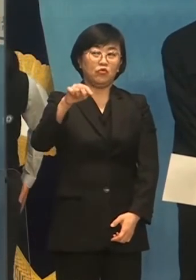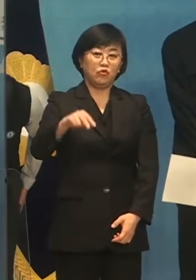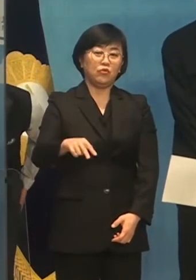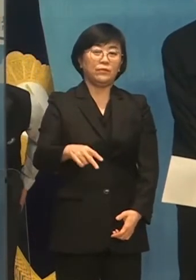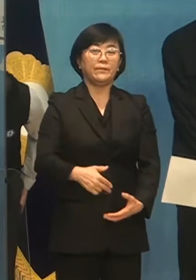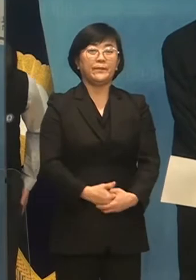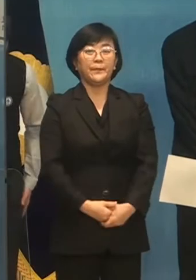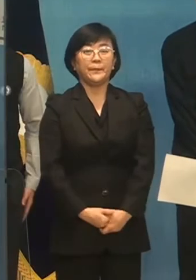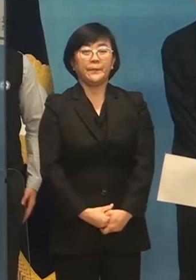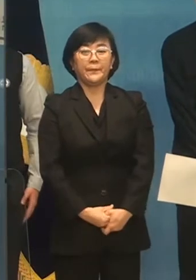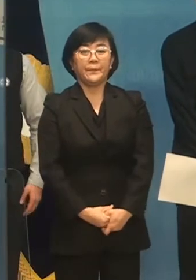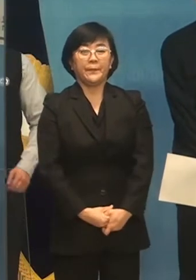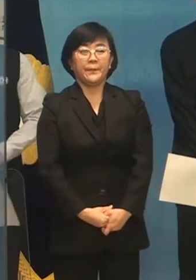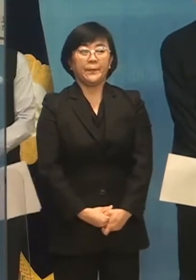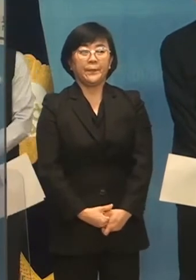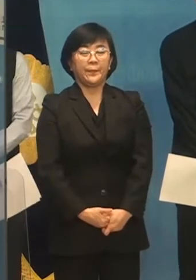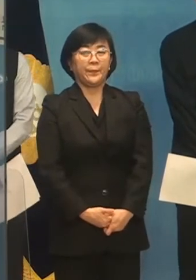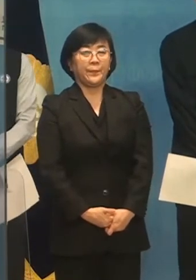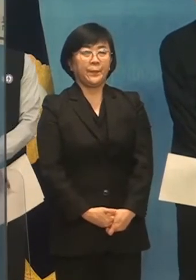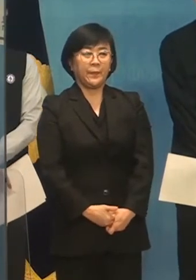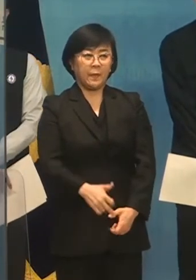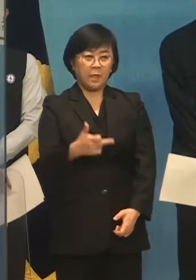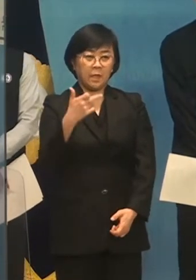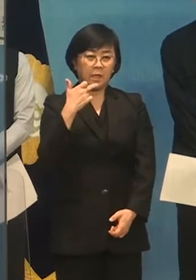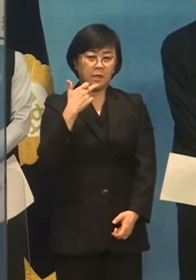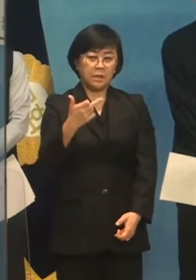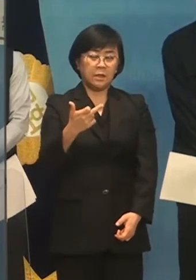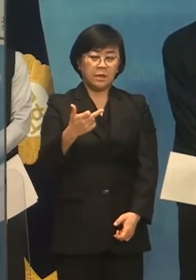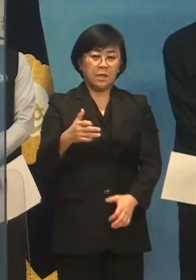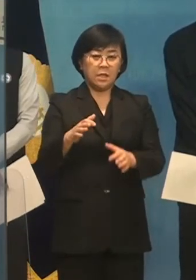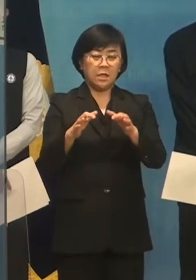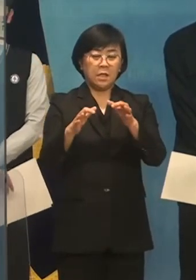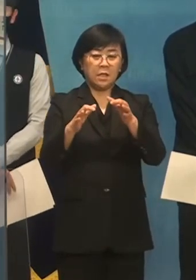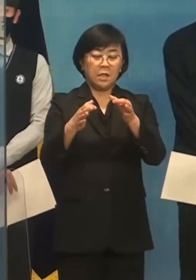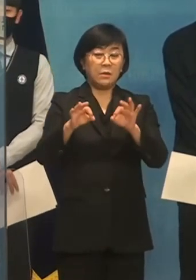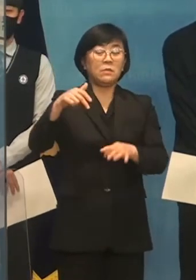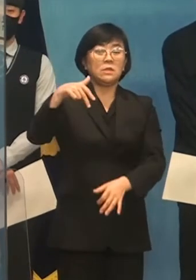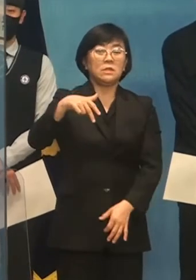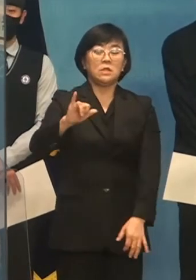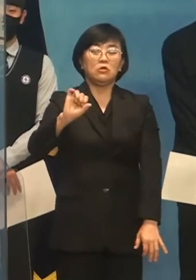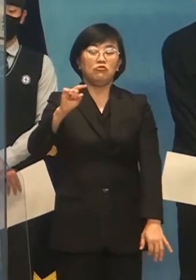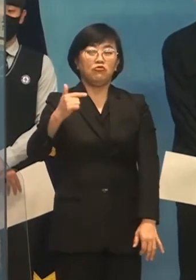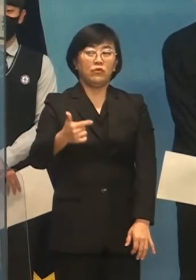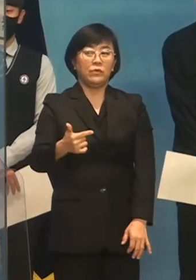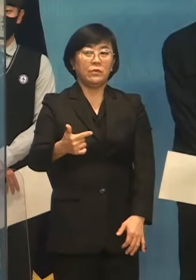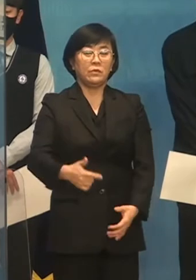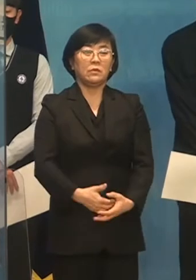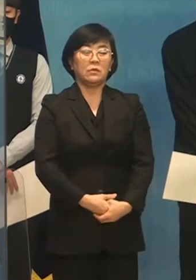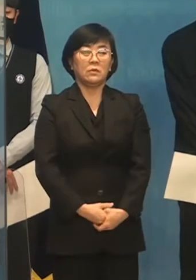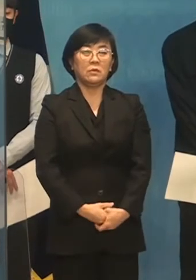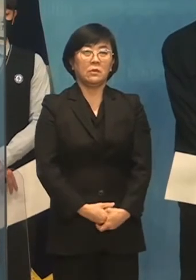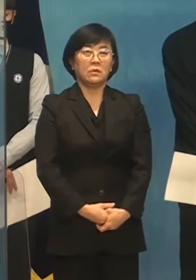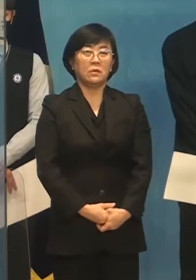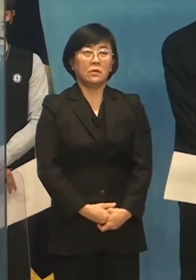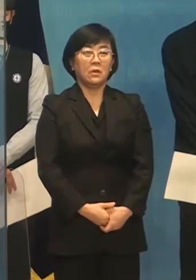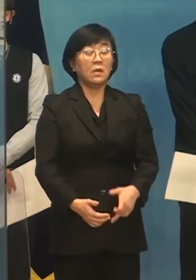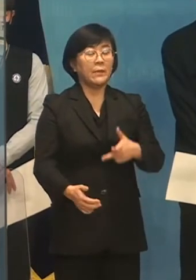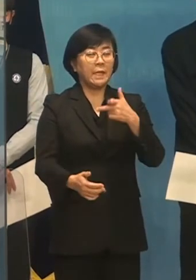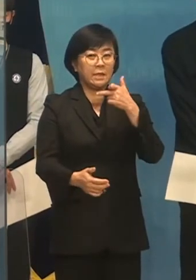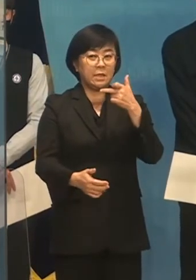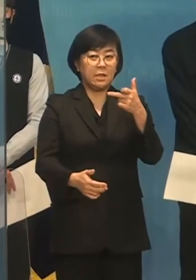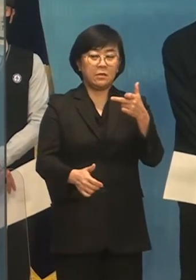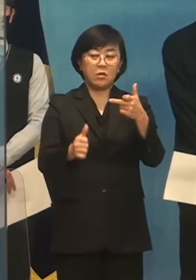참석하셨습니다. 만 17세 김지훈님 참석하셨습니다. 만